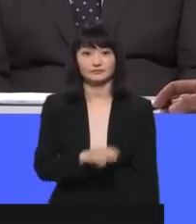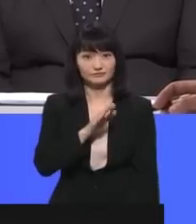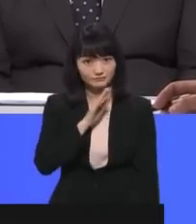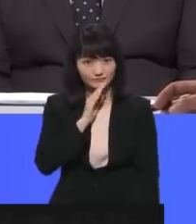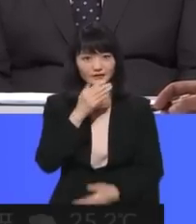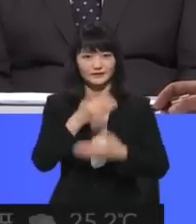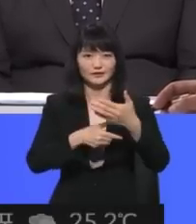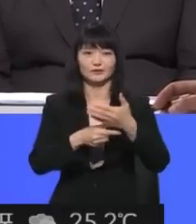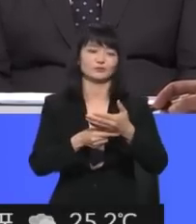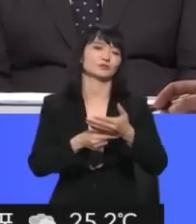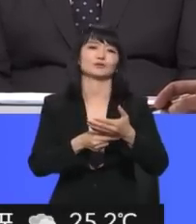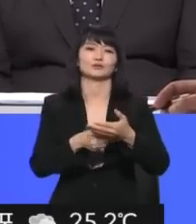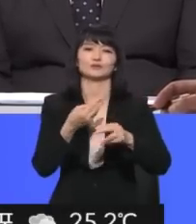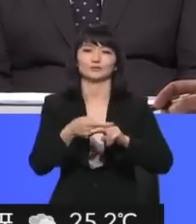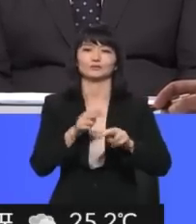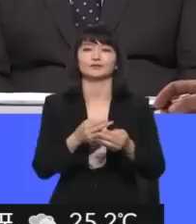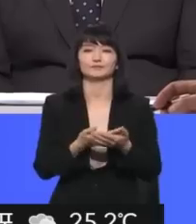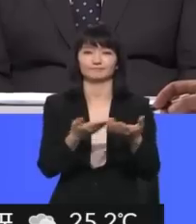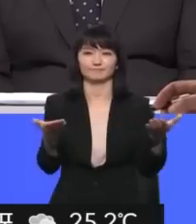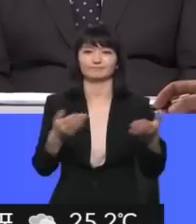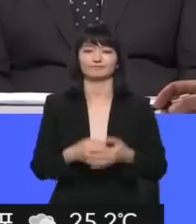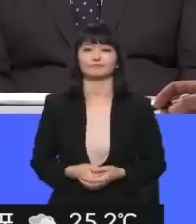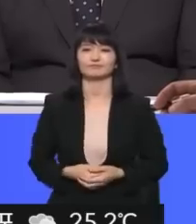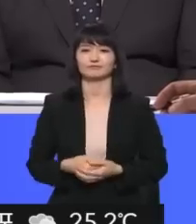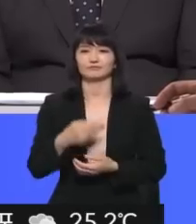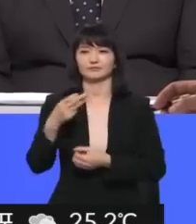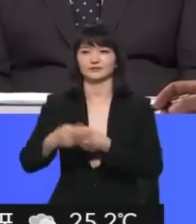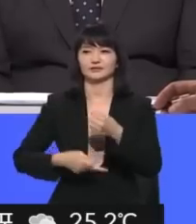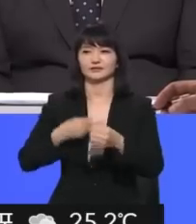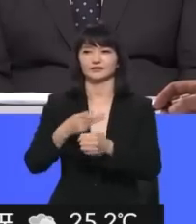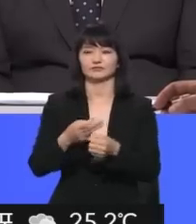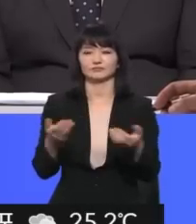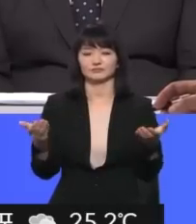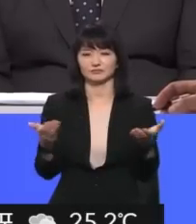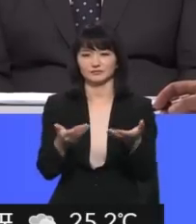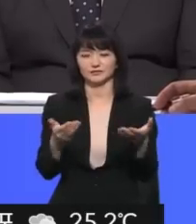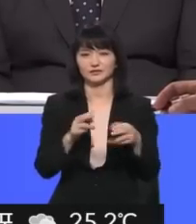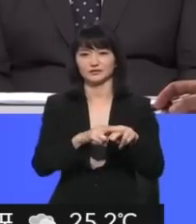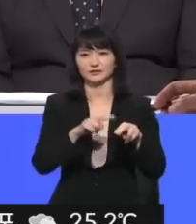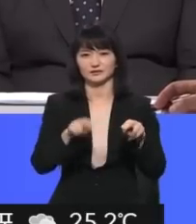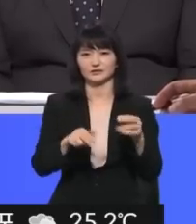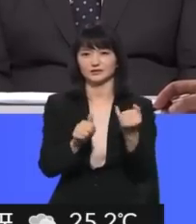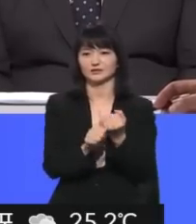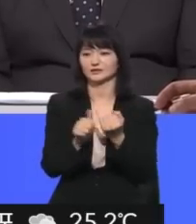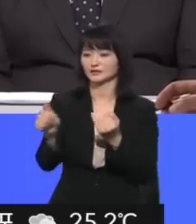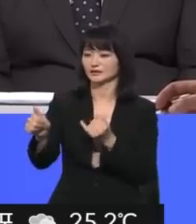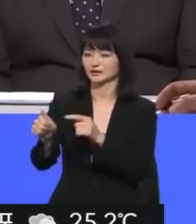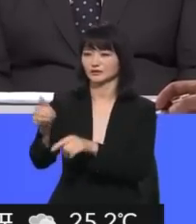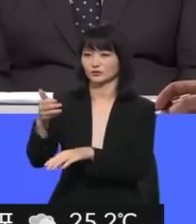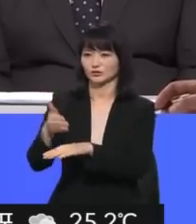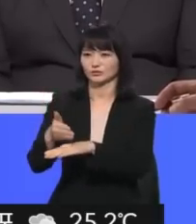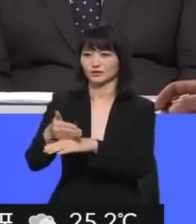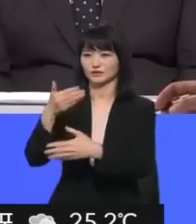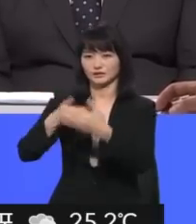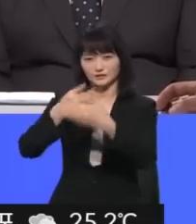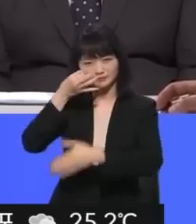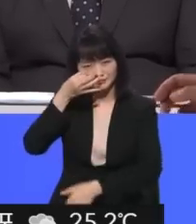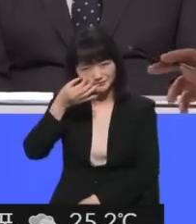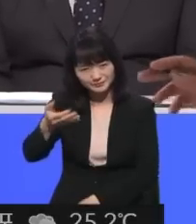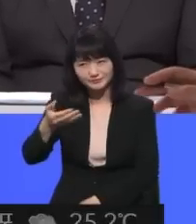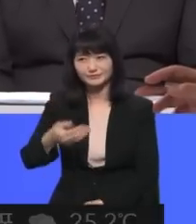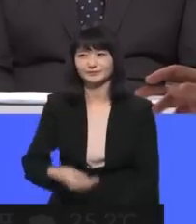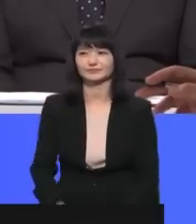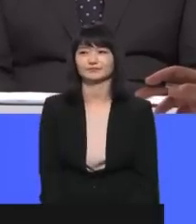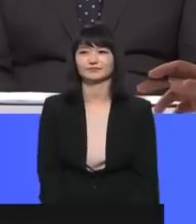말이 올해 아니오 가봤네요 예 13년 직장 남 이러다 신랑한테 고맙다고 영업 보여준 예 저희가 영화 상품 2장